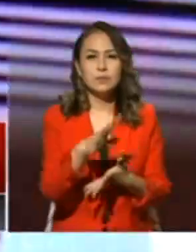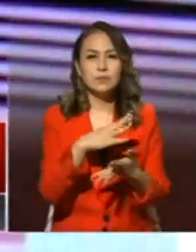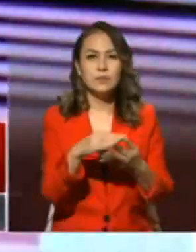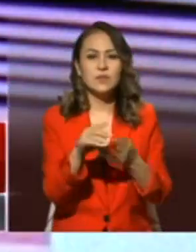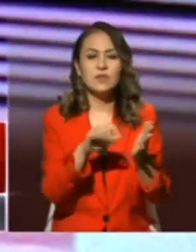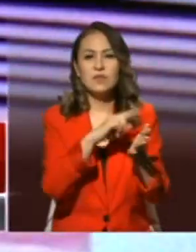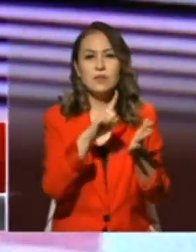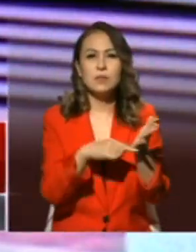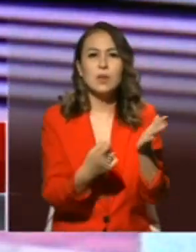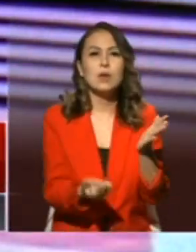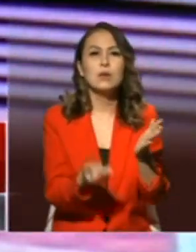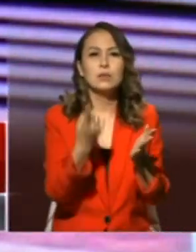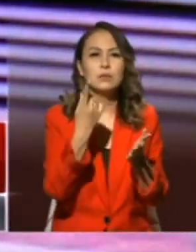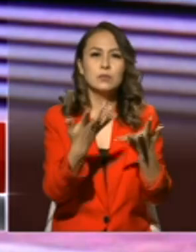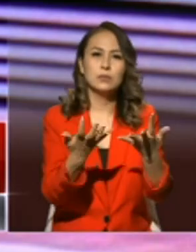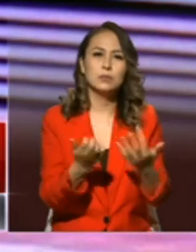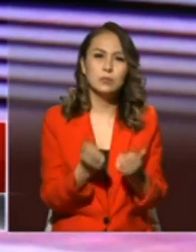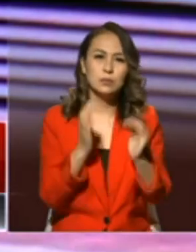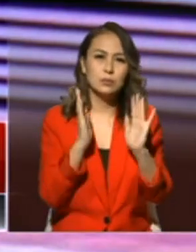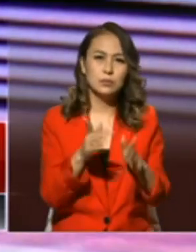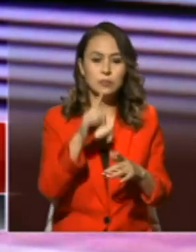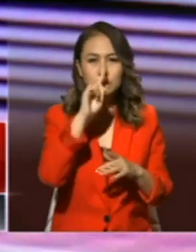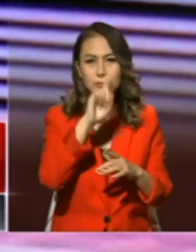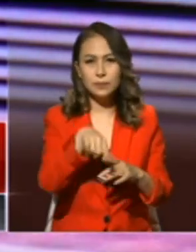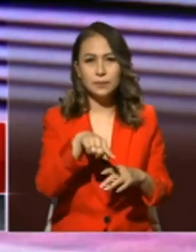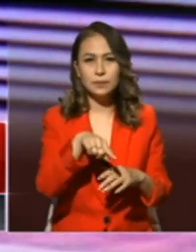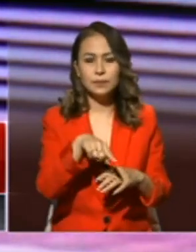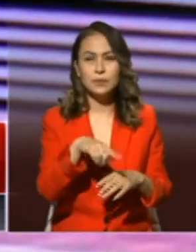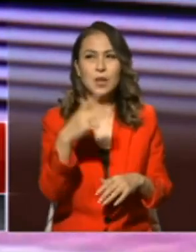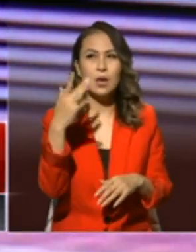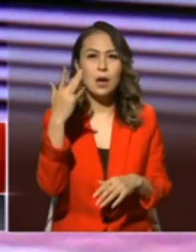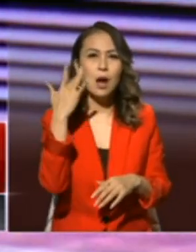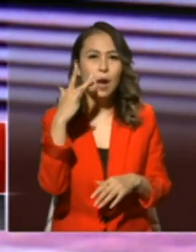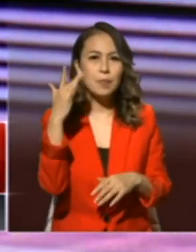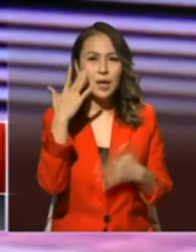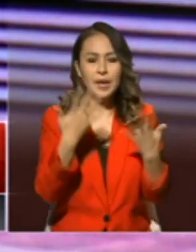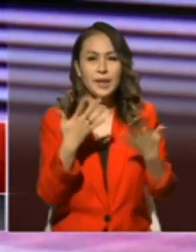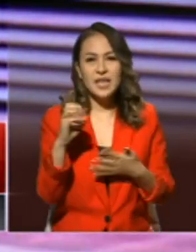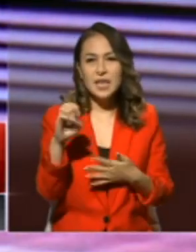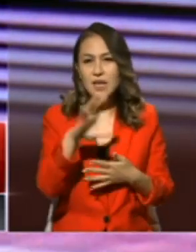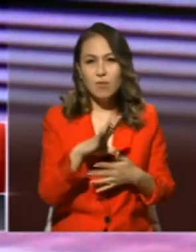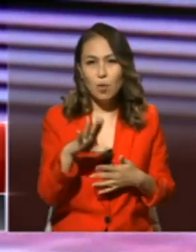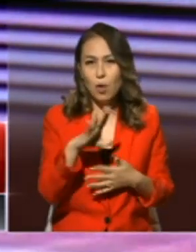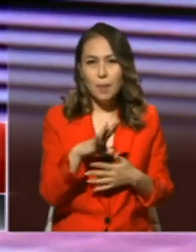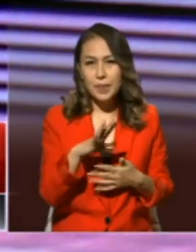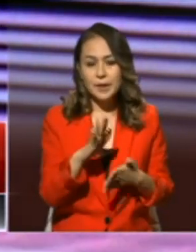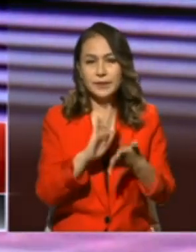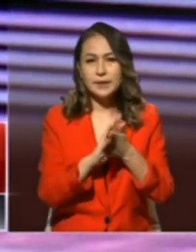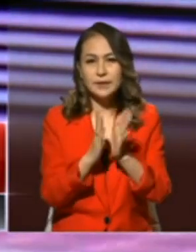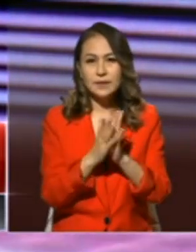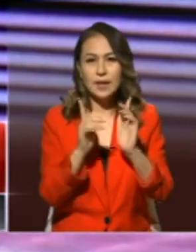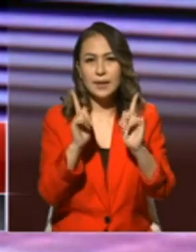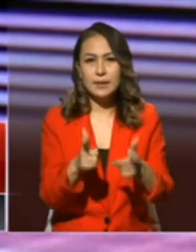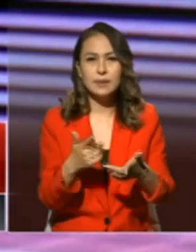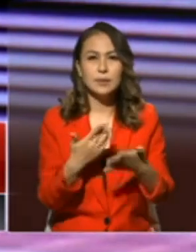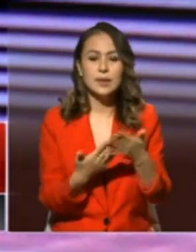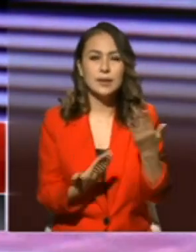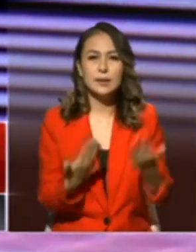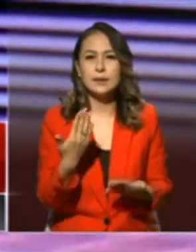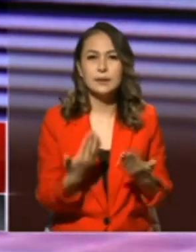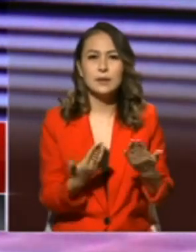сұрақ қайдан тұрып аламыз, амамызды қалай аламыз деген. Мысалы ақшта немесе Европада призм келісімі дегеніміз, егер